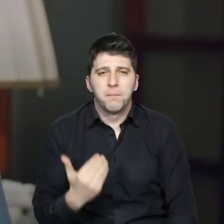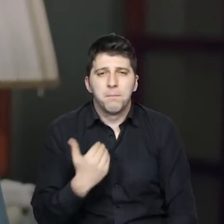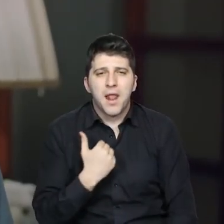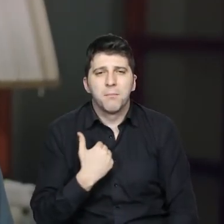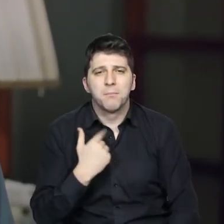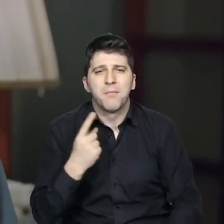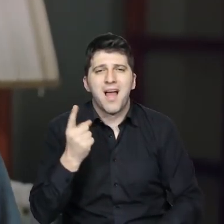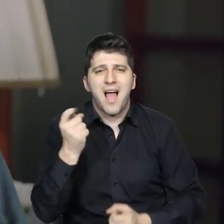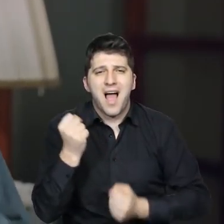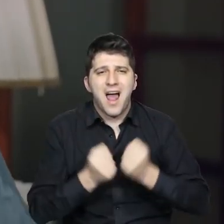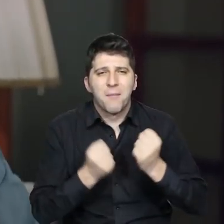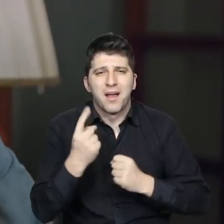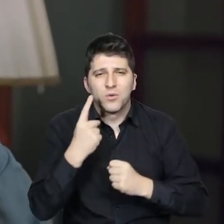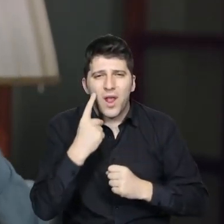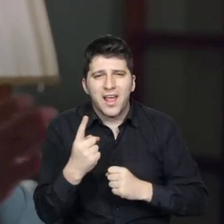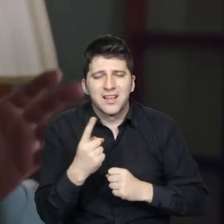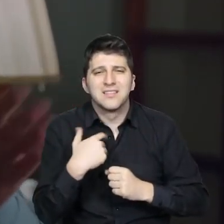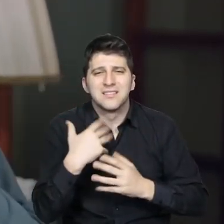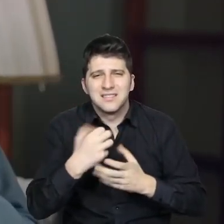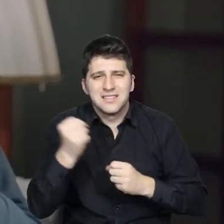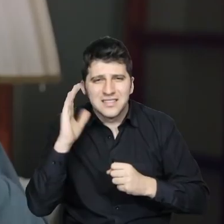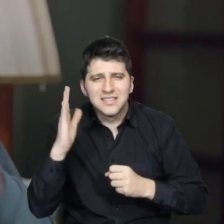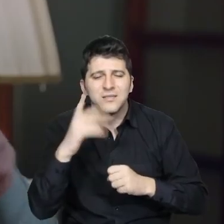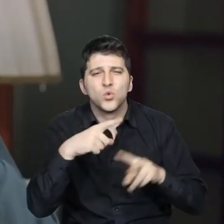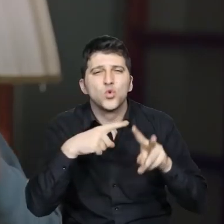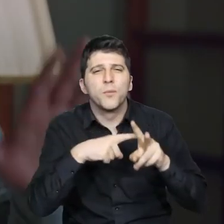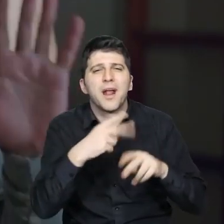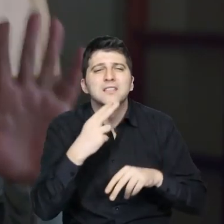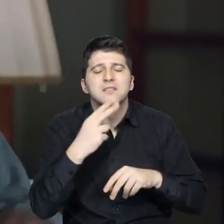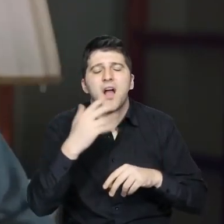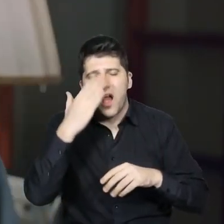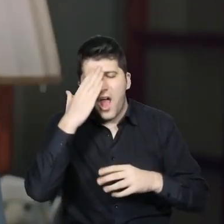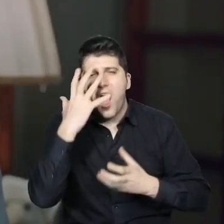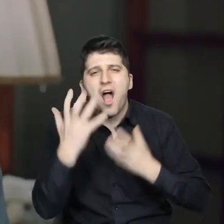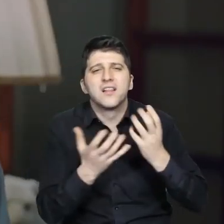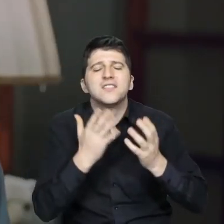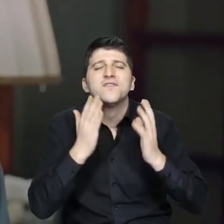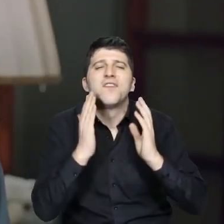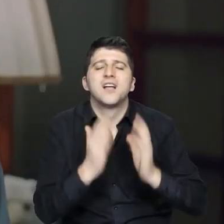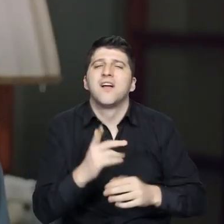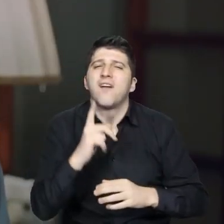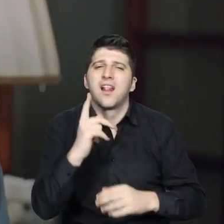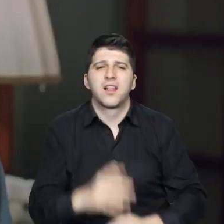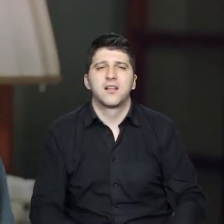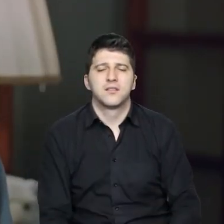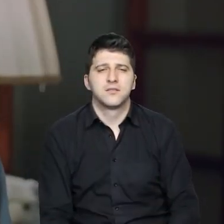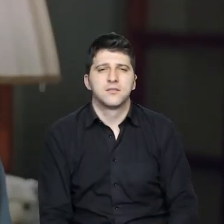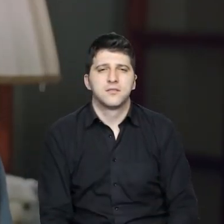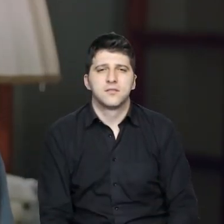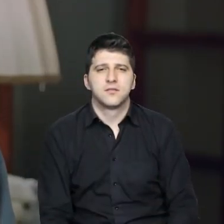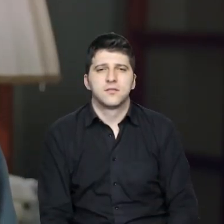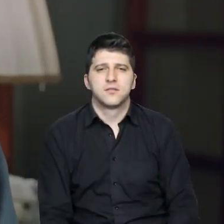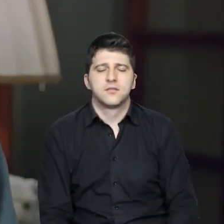Kübra'm ateşler içinde yanıyor. Alev alev yanıyor ateş içinde vallahi.